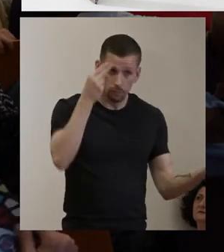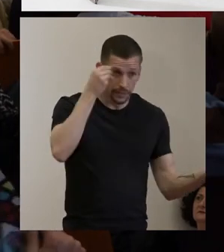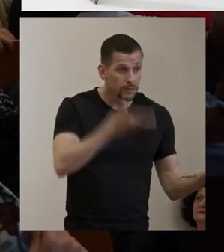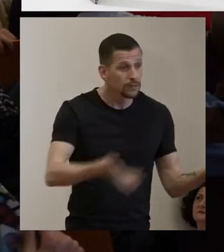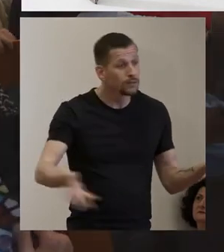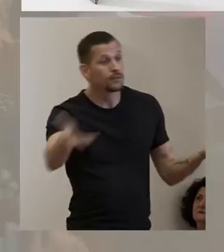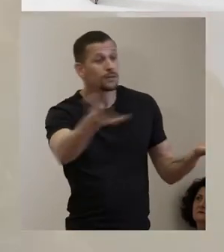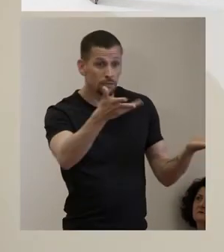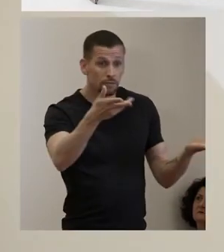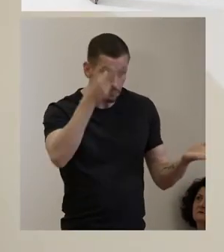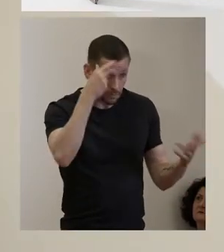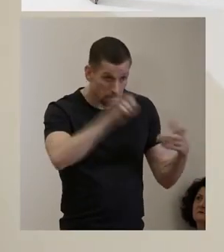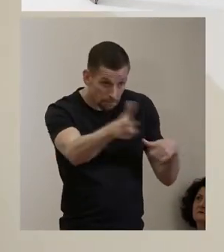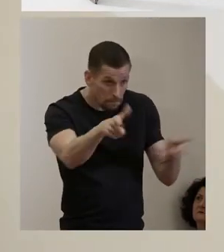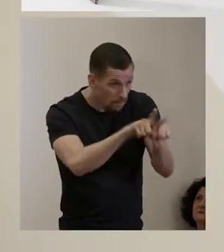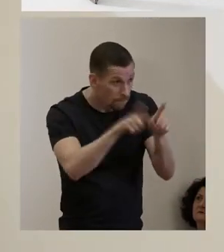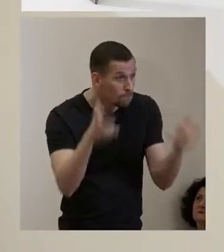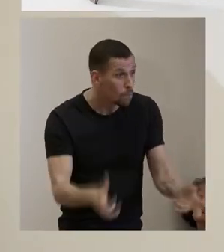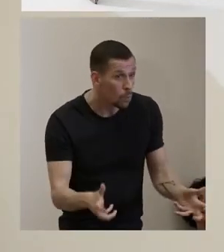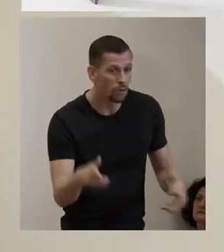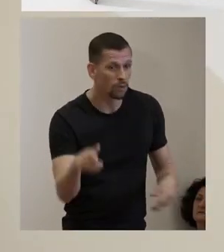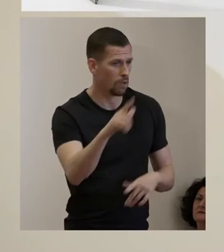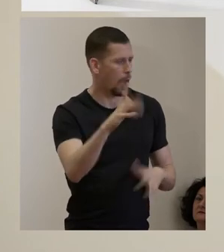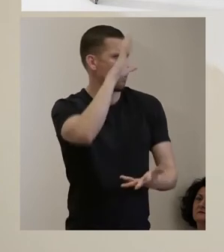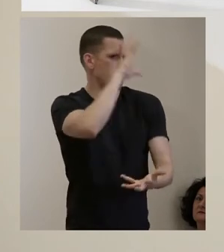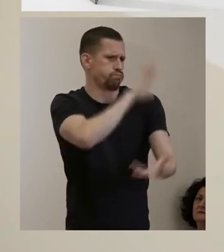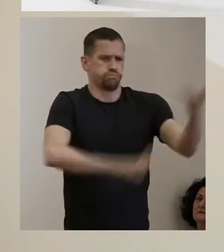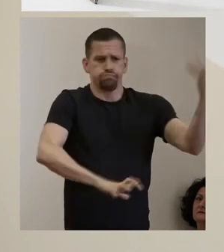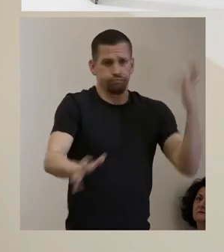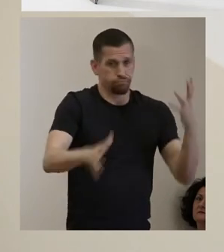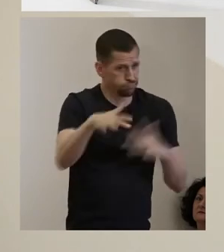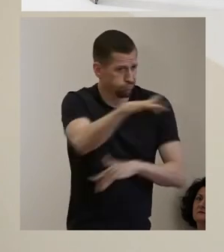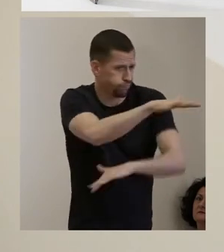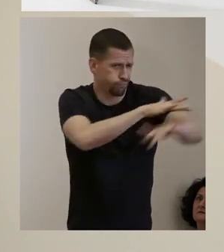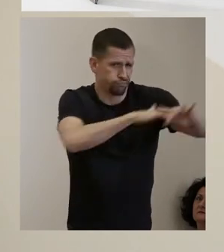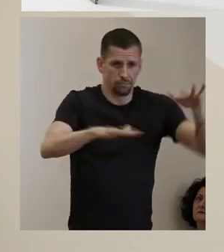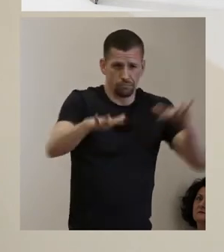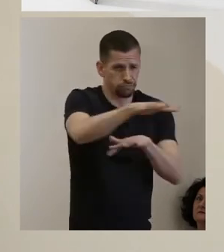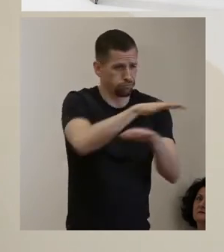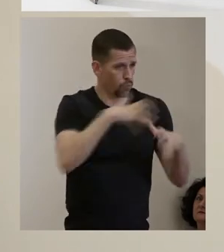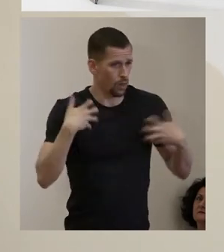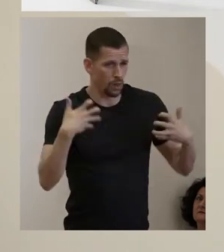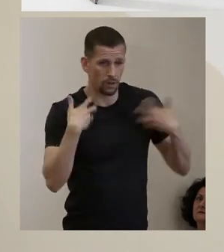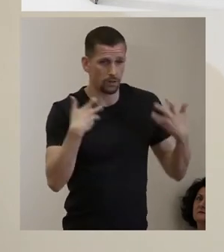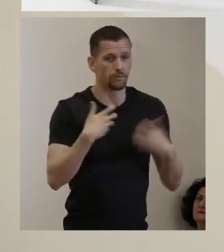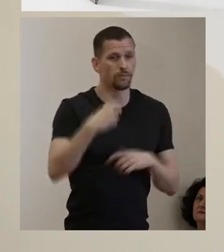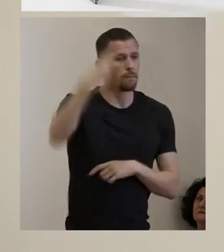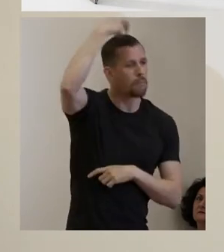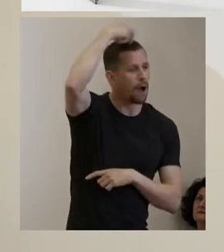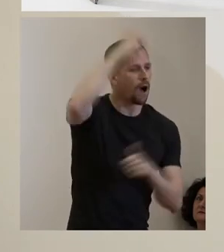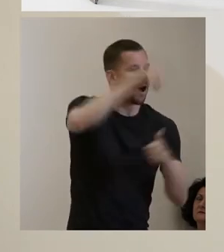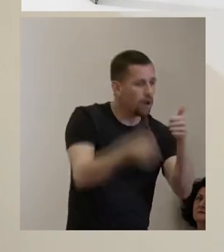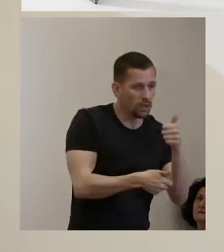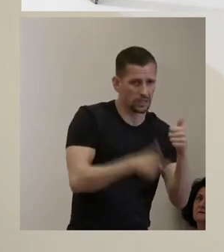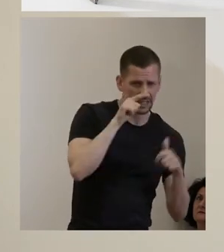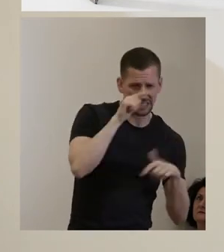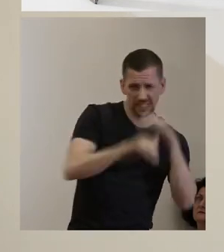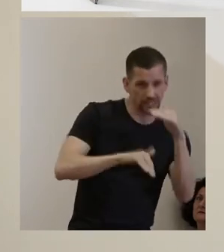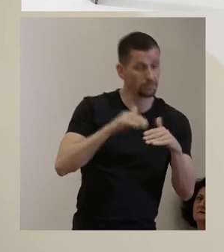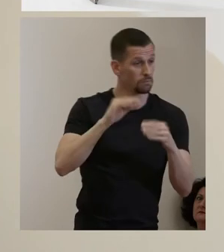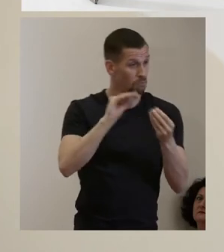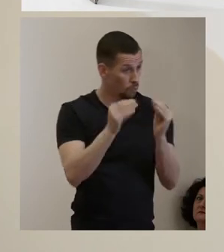combat s'engage, inégal. L'équipage prend le dessus, mais plusieurs des Africains ont sauté par-dessus bord. Le refus de manger